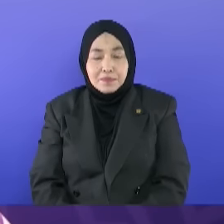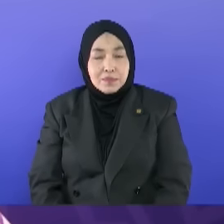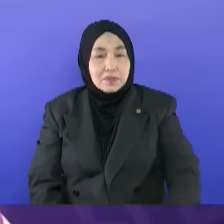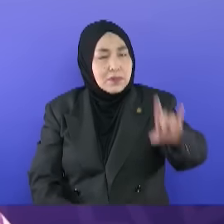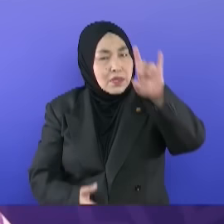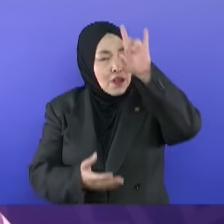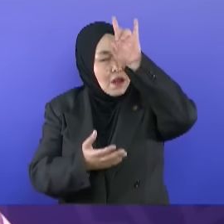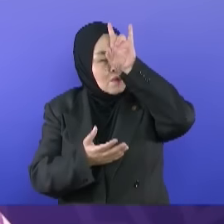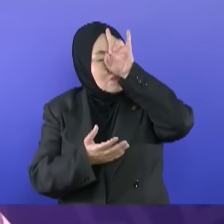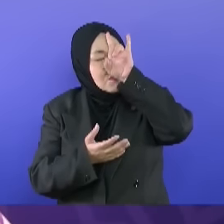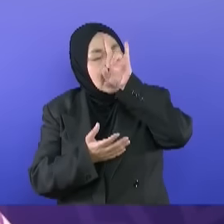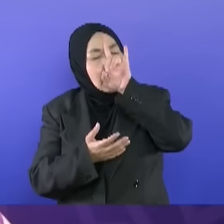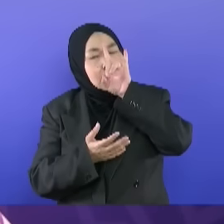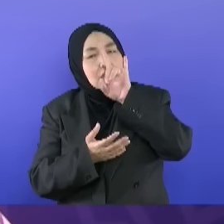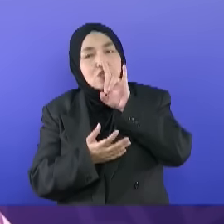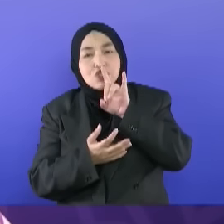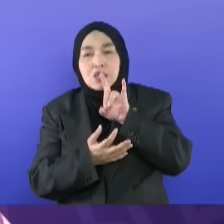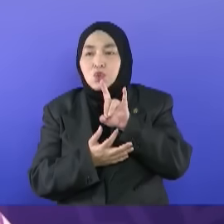Auzubillahiminashaitanirrajim.